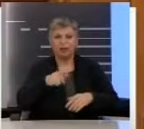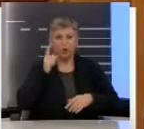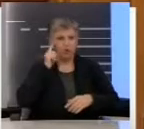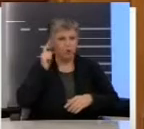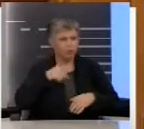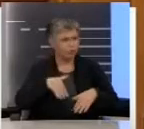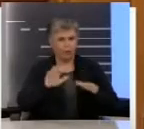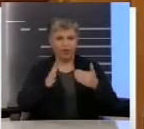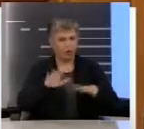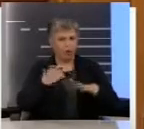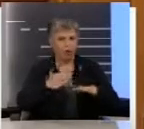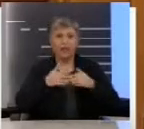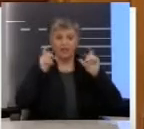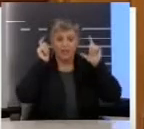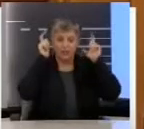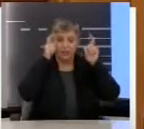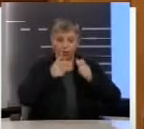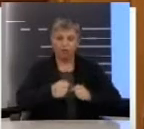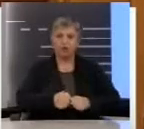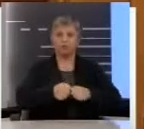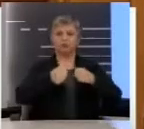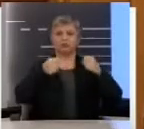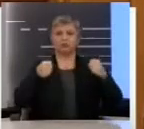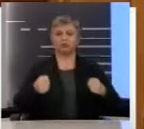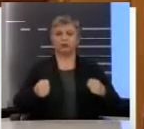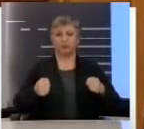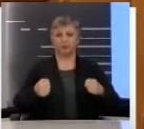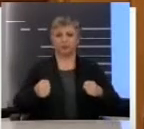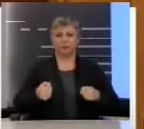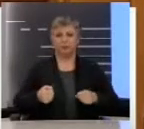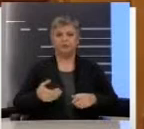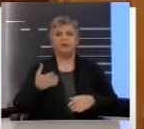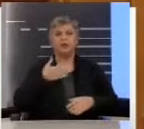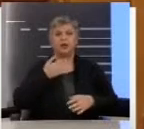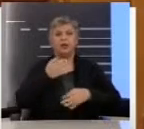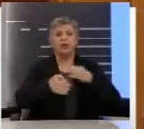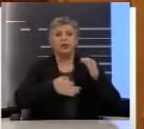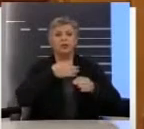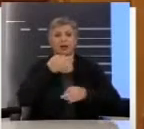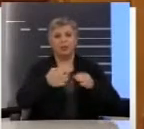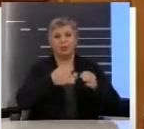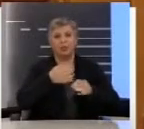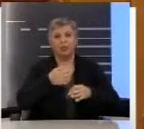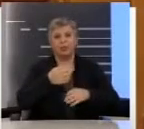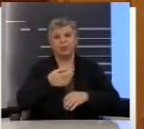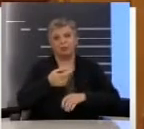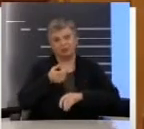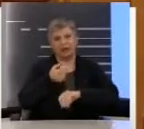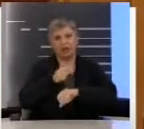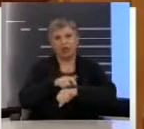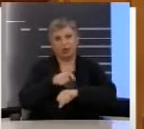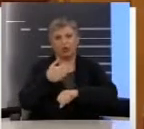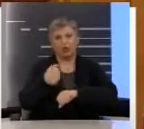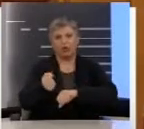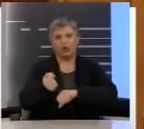βοηθάει τη δημοκρατία στη χώρα μας. Θα ήθελα να αναφερθώ στο λίγο χρόνο που μου μένει, κυρίες και κύριοι